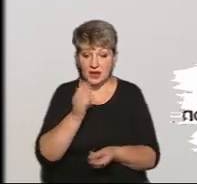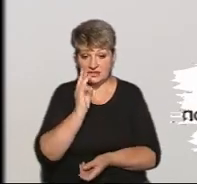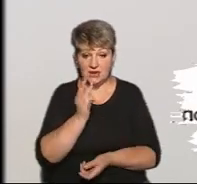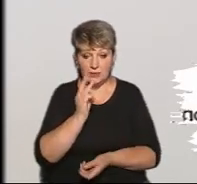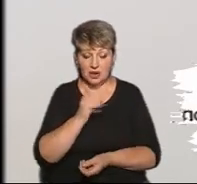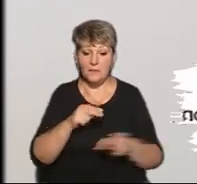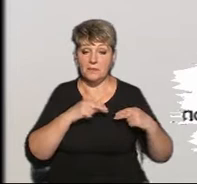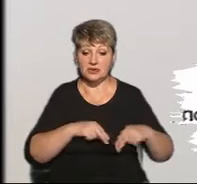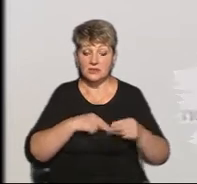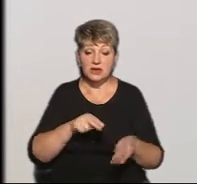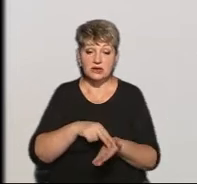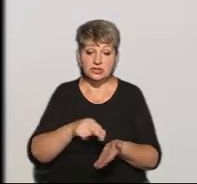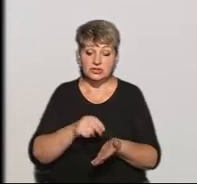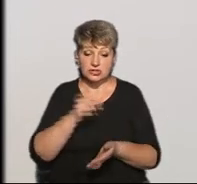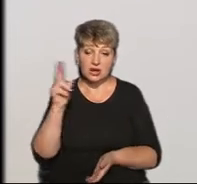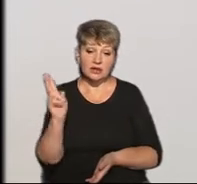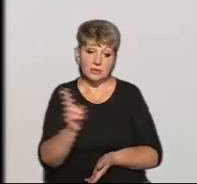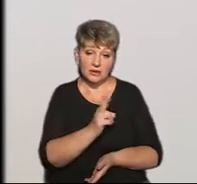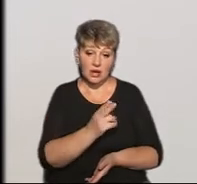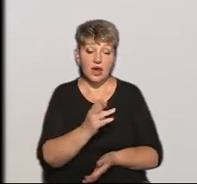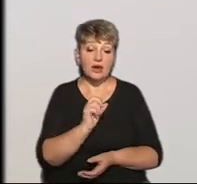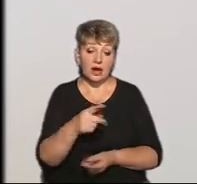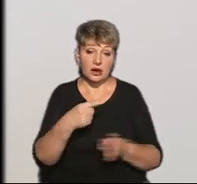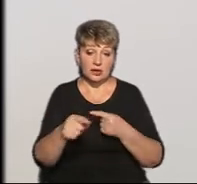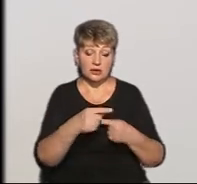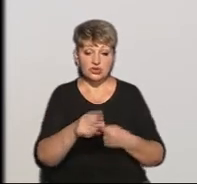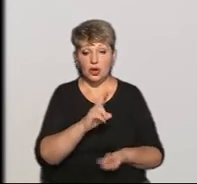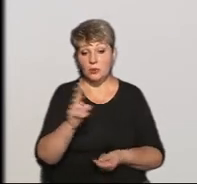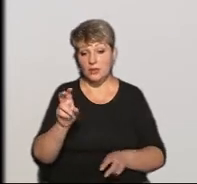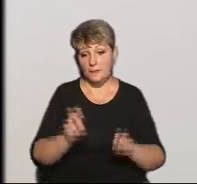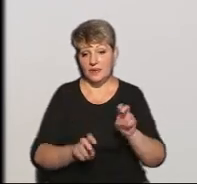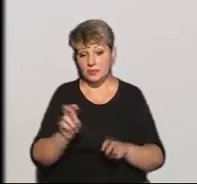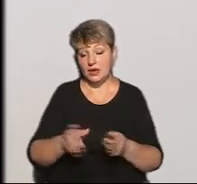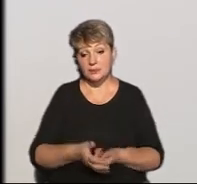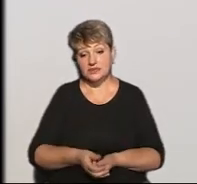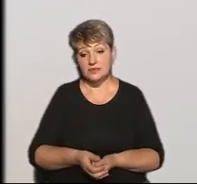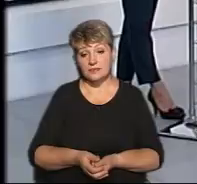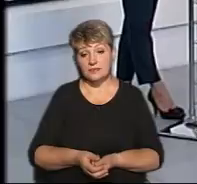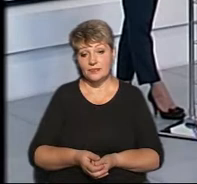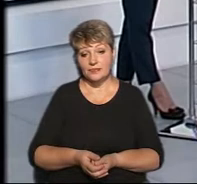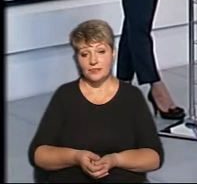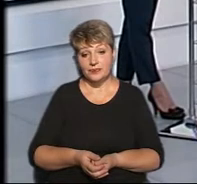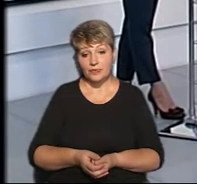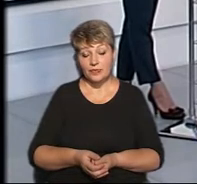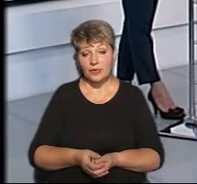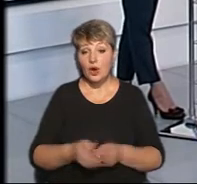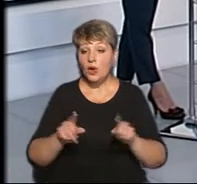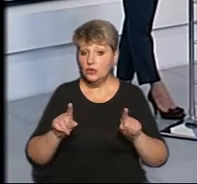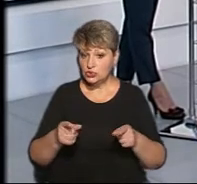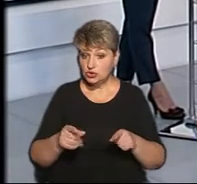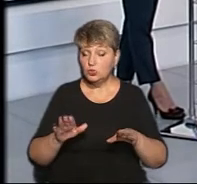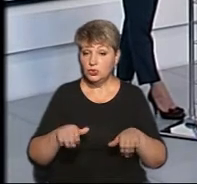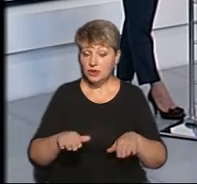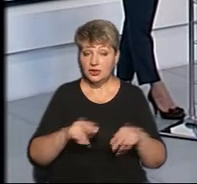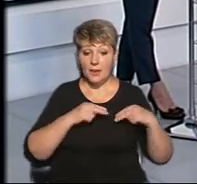зарплати працівникам Черкаселектротрансу, як і інших комунальних підприємств. У нас ще є час, я уточнюючи запитання поставлю, чому ж тоді не